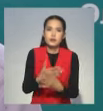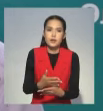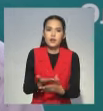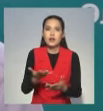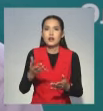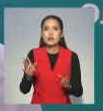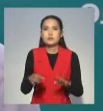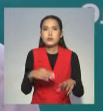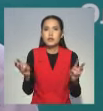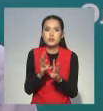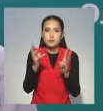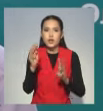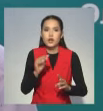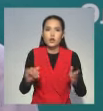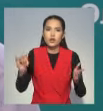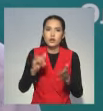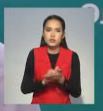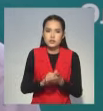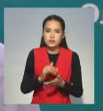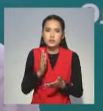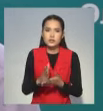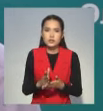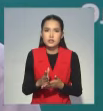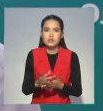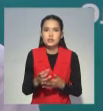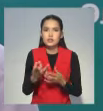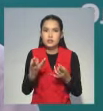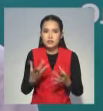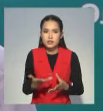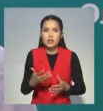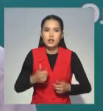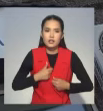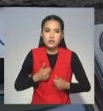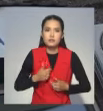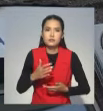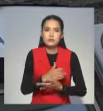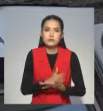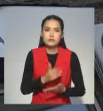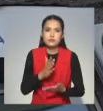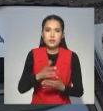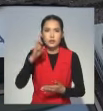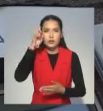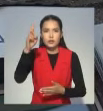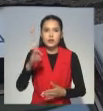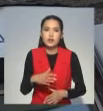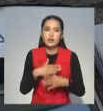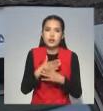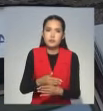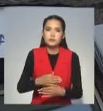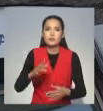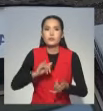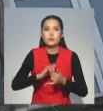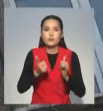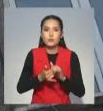товары. И вот согласно их запросам мы собираем и отправляем. Гуманитарные посылки из